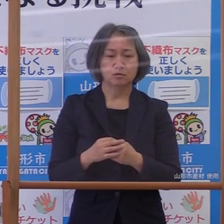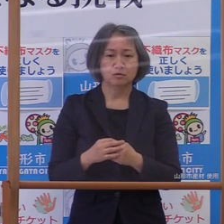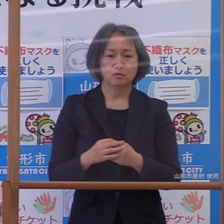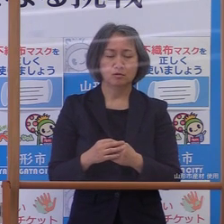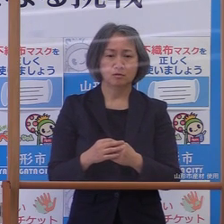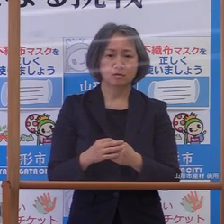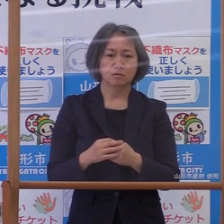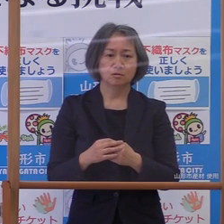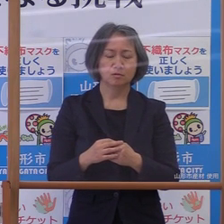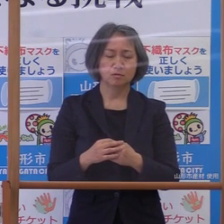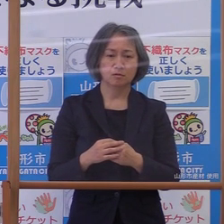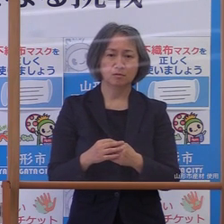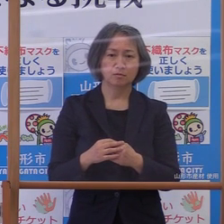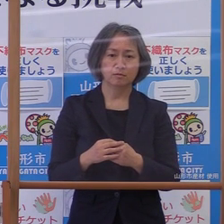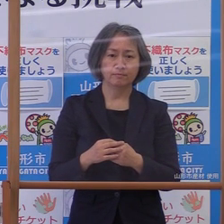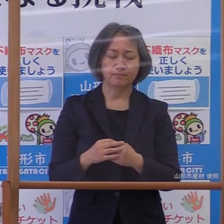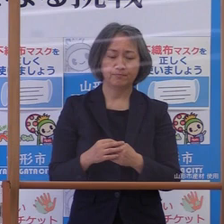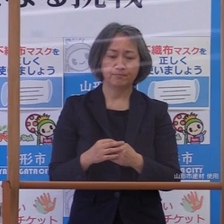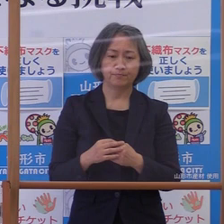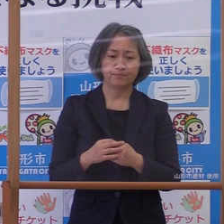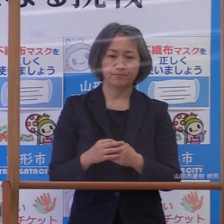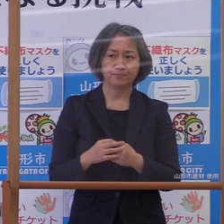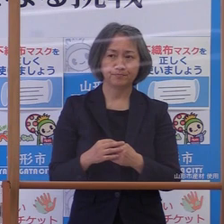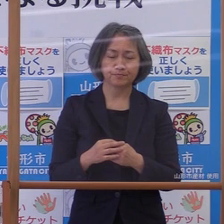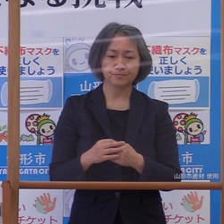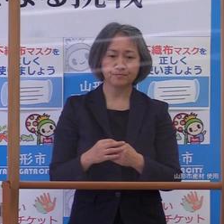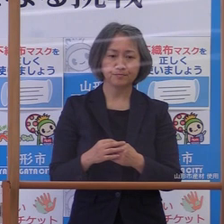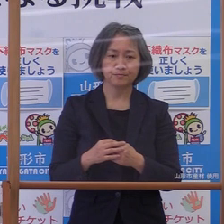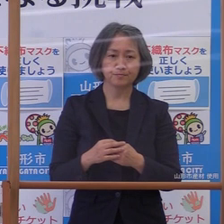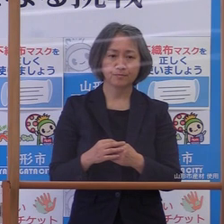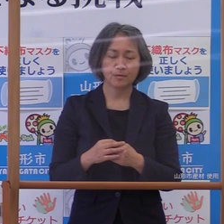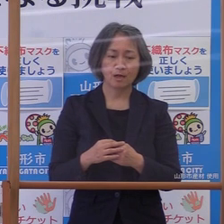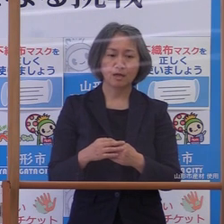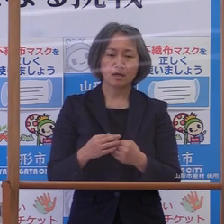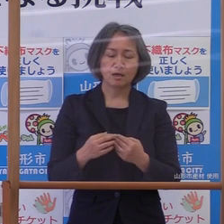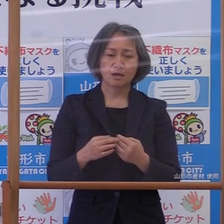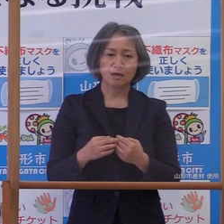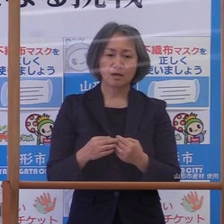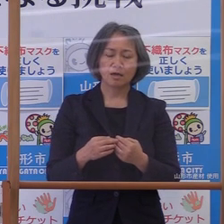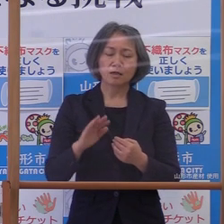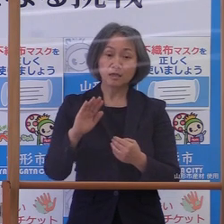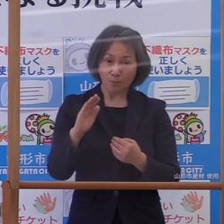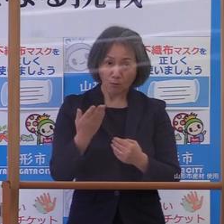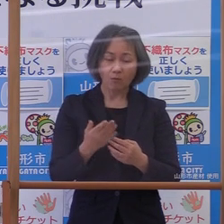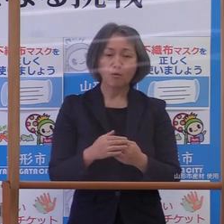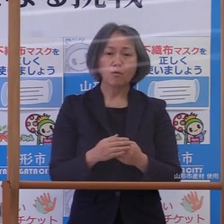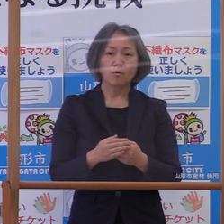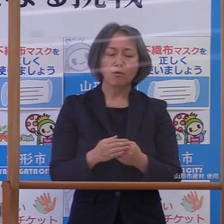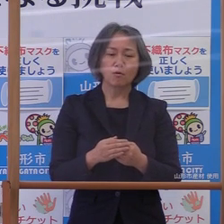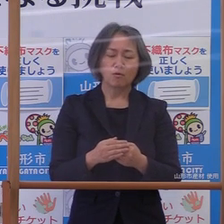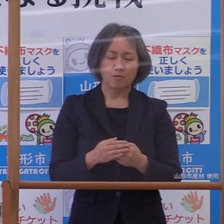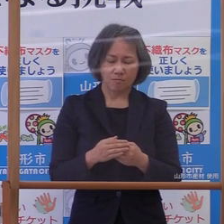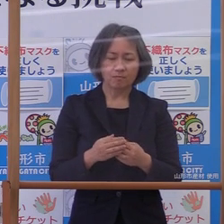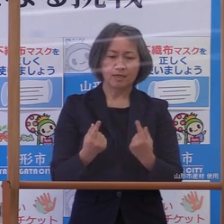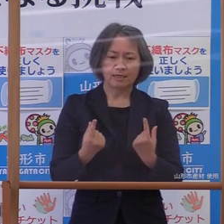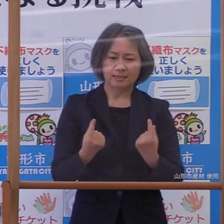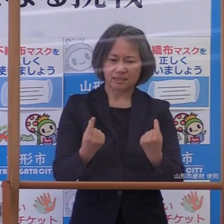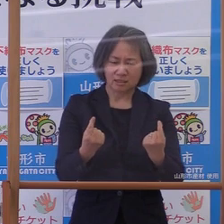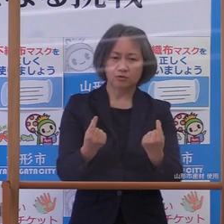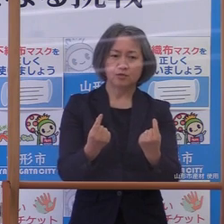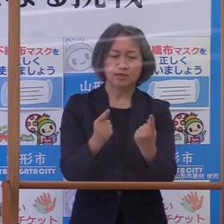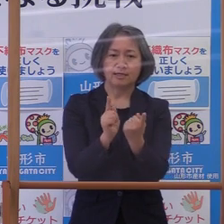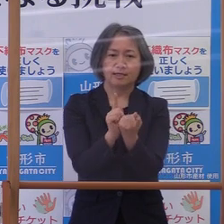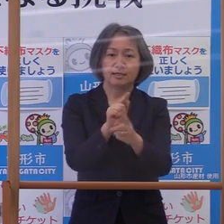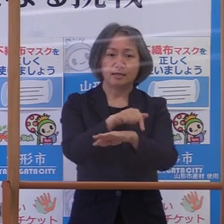なリスクというふうには捉えておりませんけれども、やはりそうは言っても万全の対策